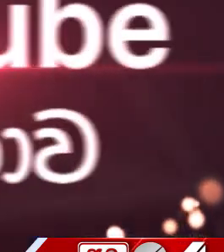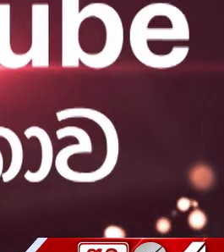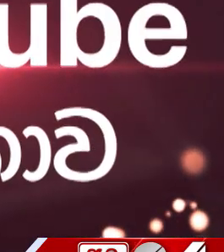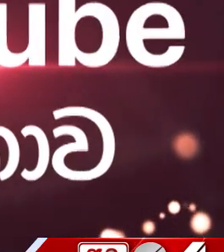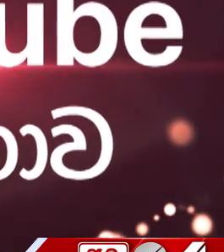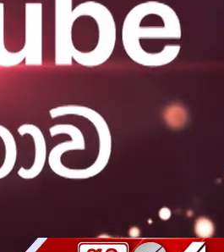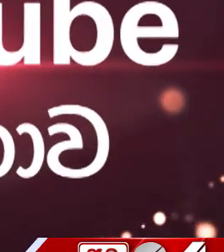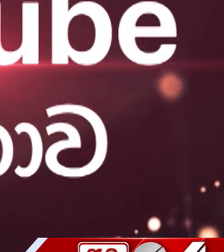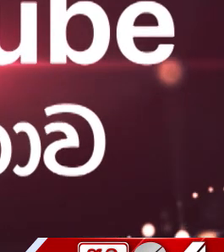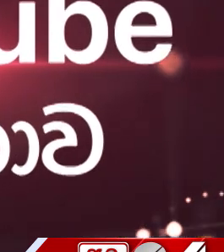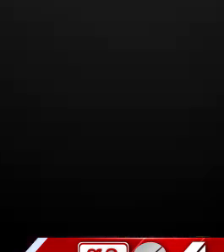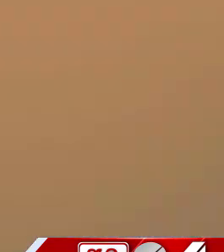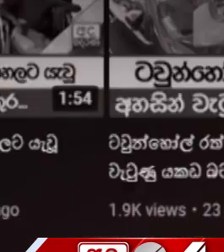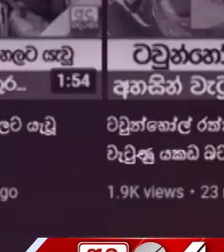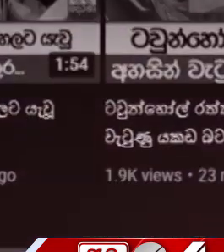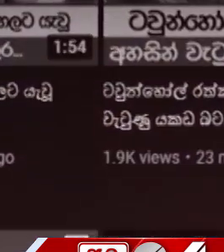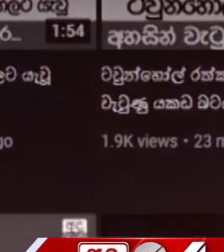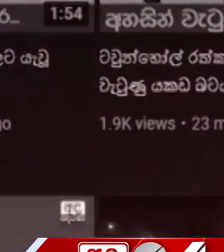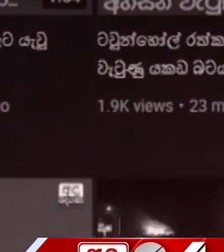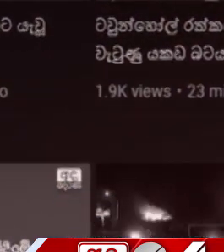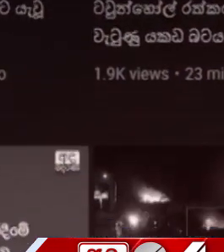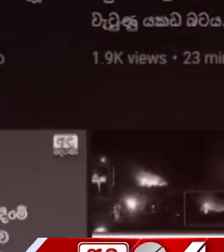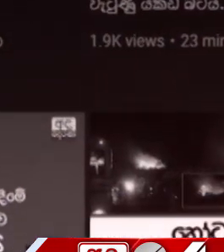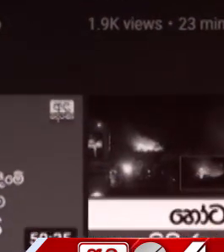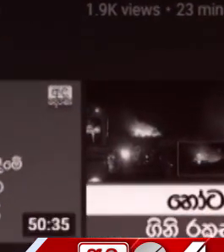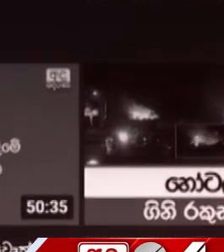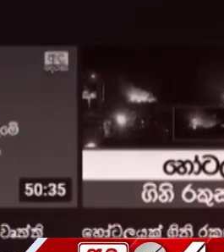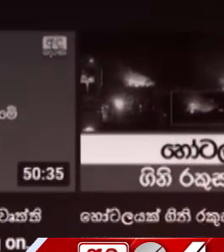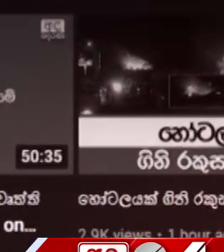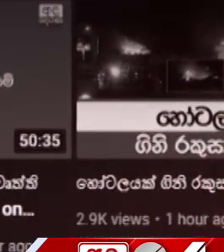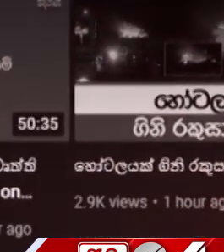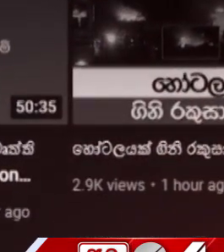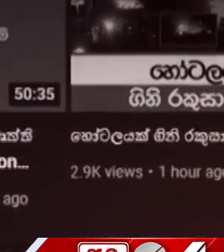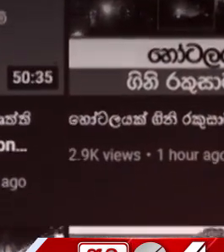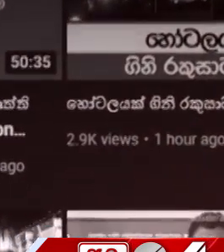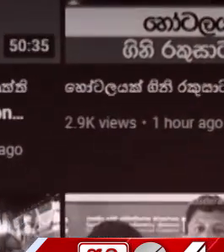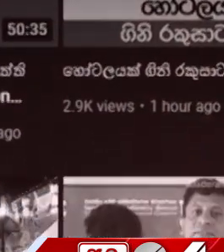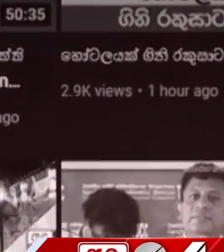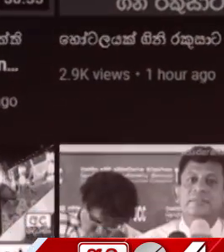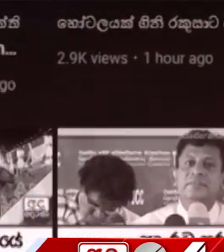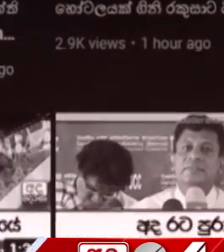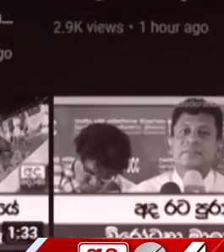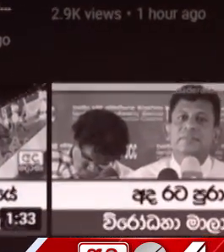AdaDerana YouTube නාලිකාව YouTube AdaDerana දැන්ම subscribe කරන්න